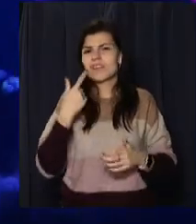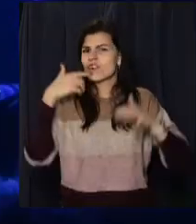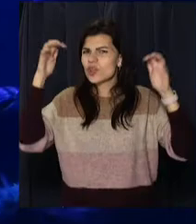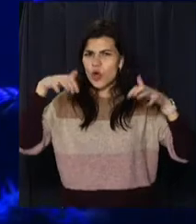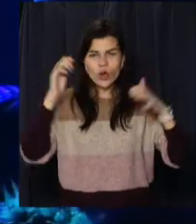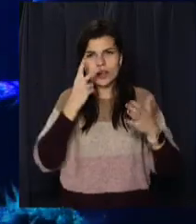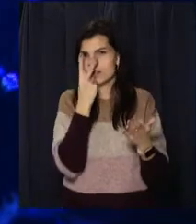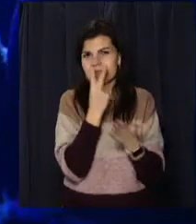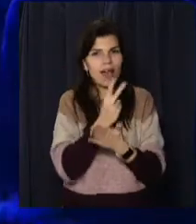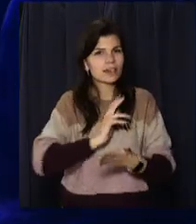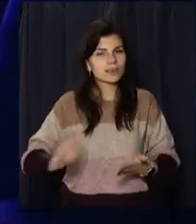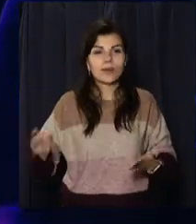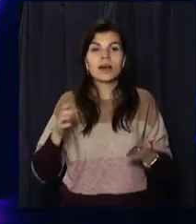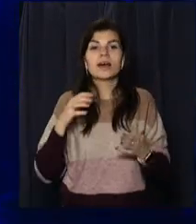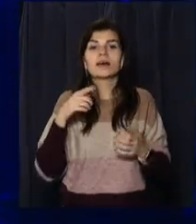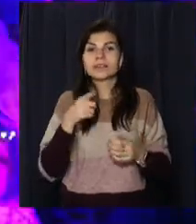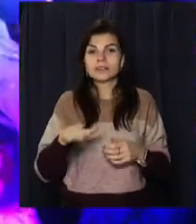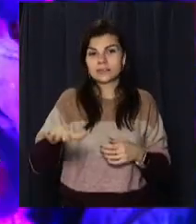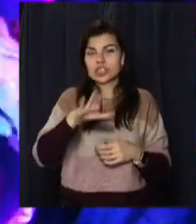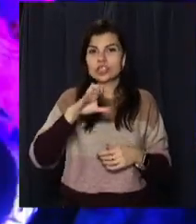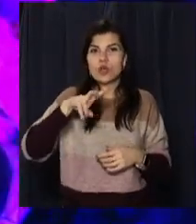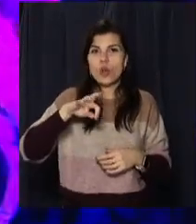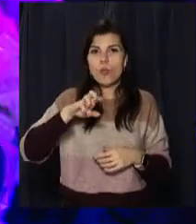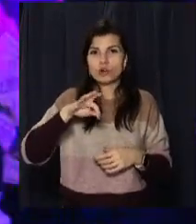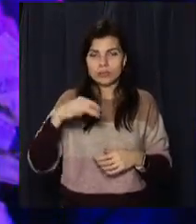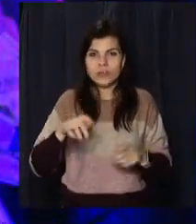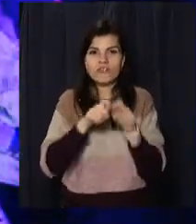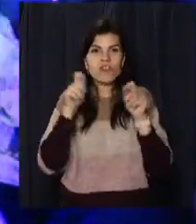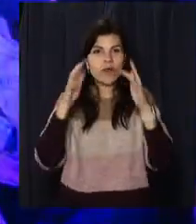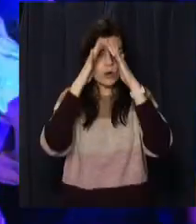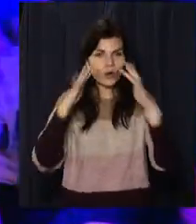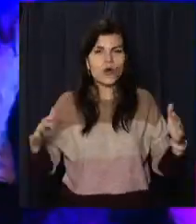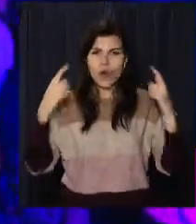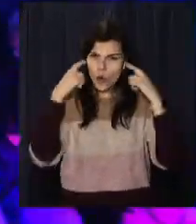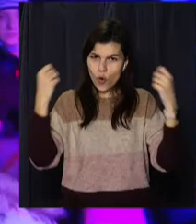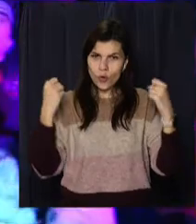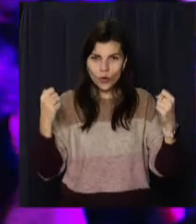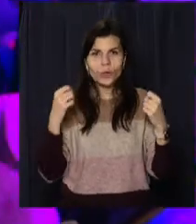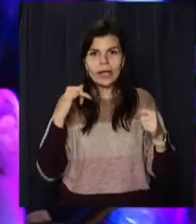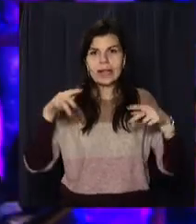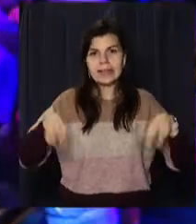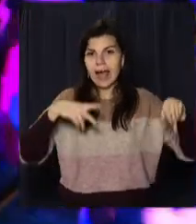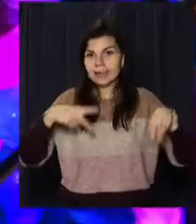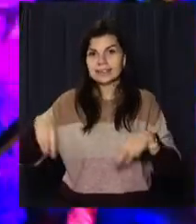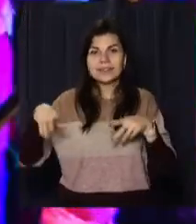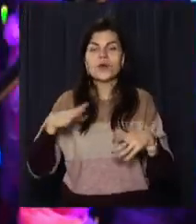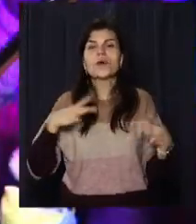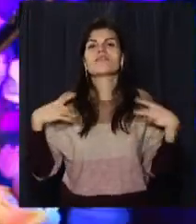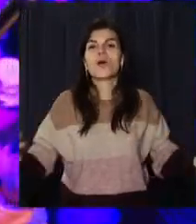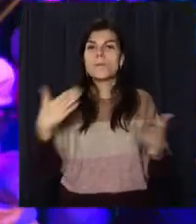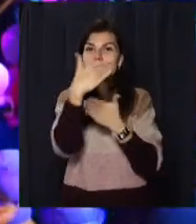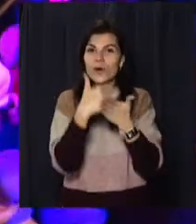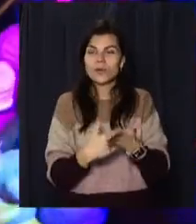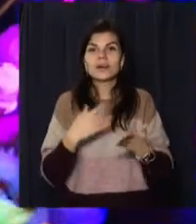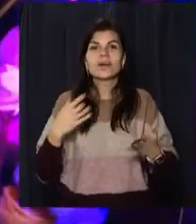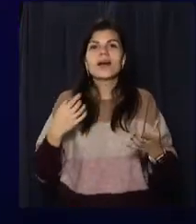яким окропив Святий Миколай, у центрі Слобожанського відкривали ялинку гучно та із запальними танцями. У святковій програмі розваги